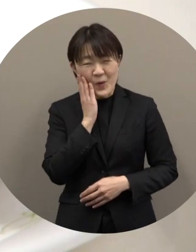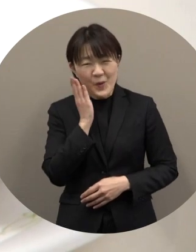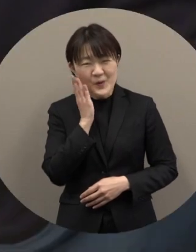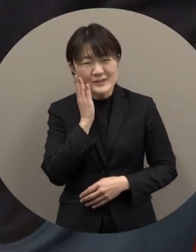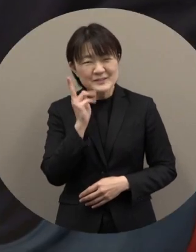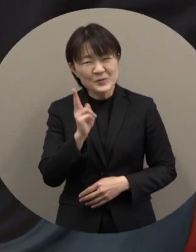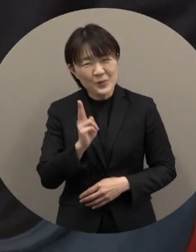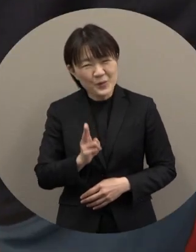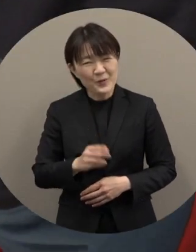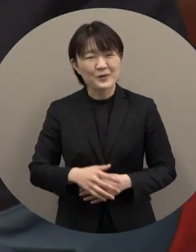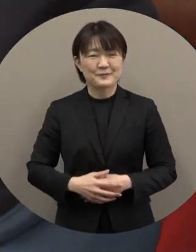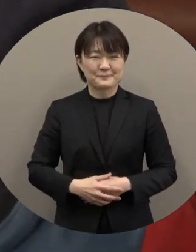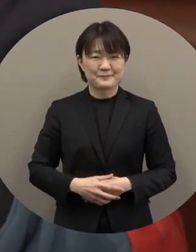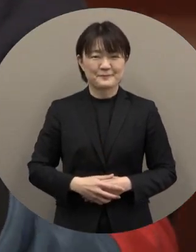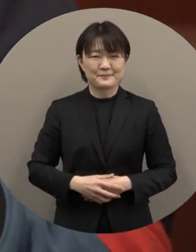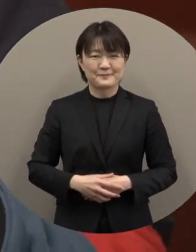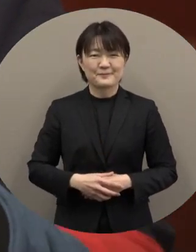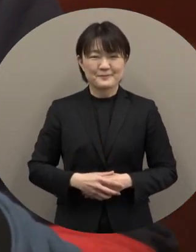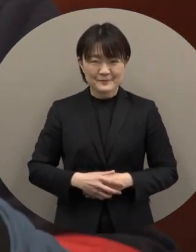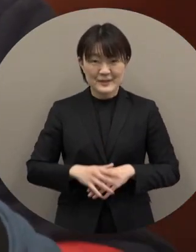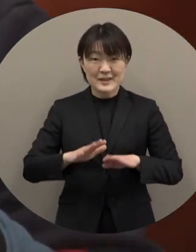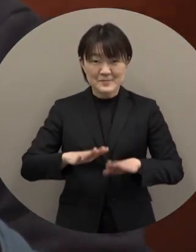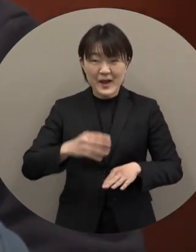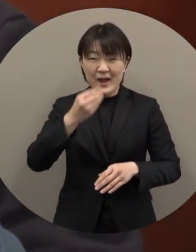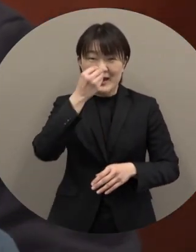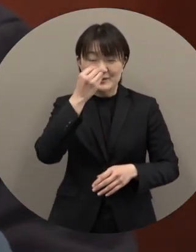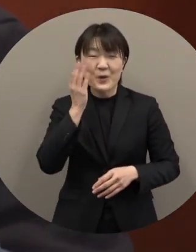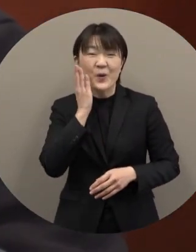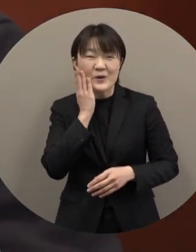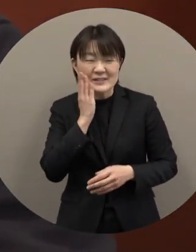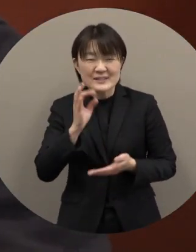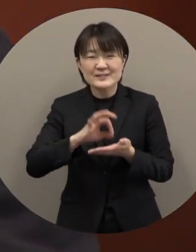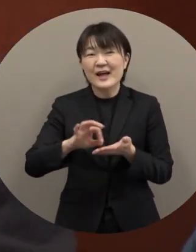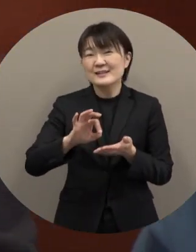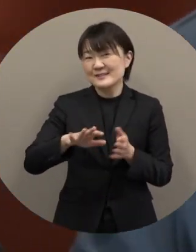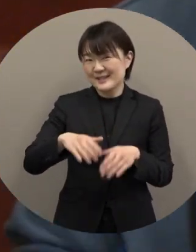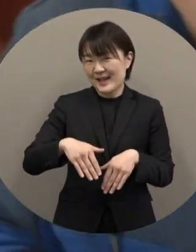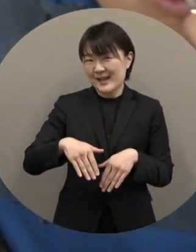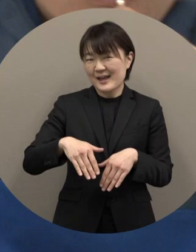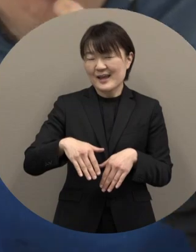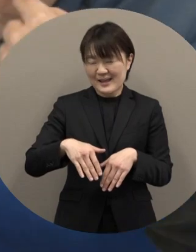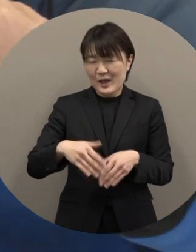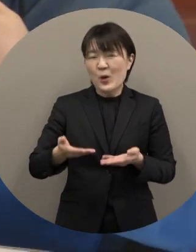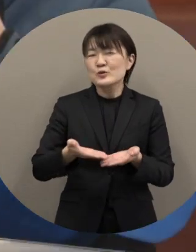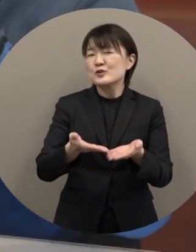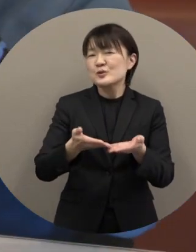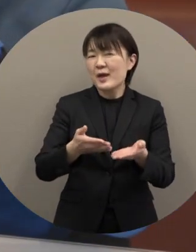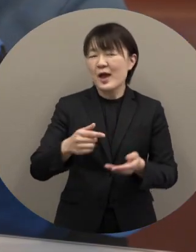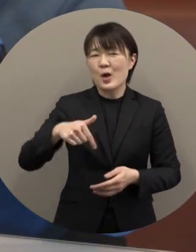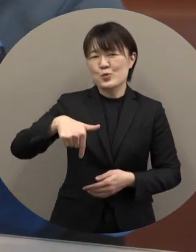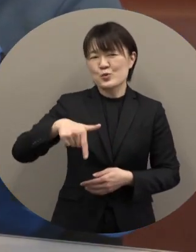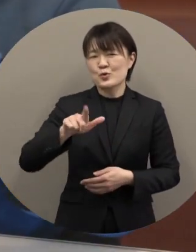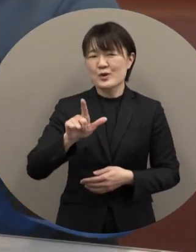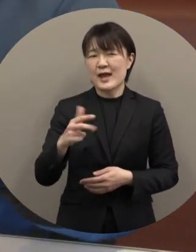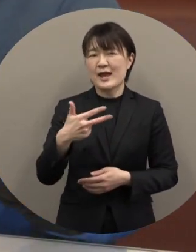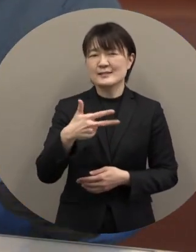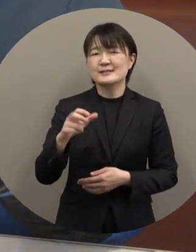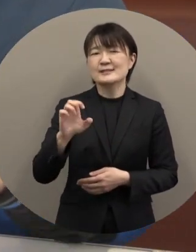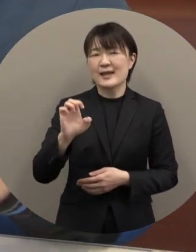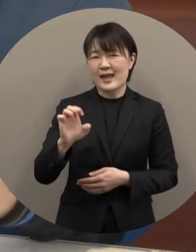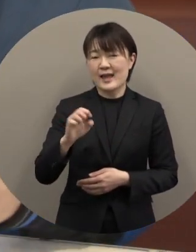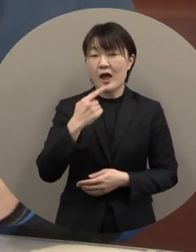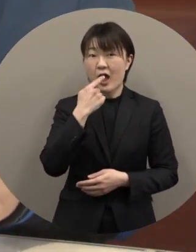う。 旬のいちごをふんだんに使用した渋谷さん一押しのフレジエ、さあそのお味